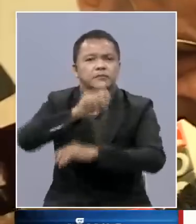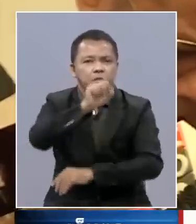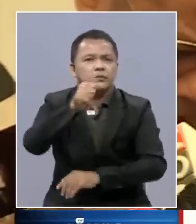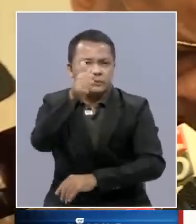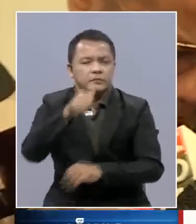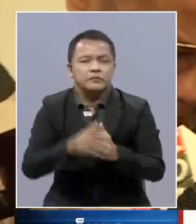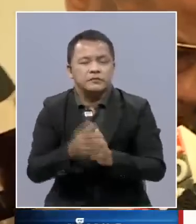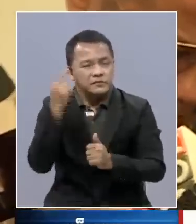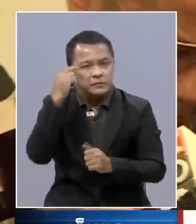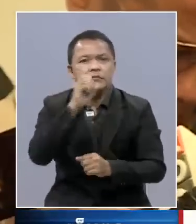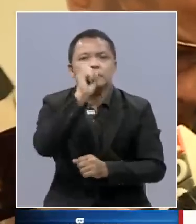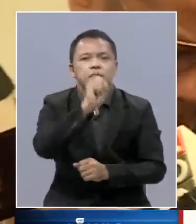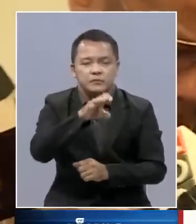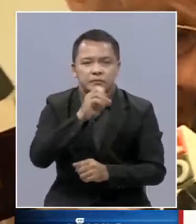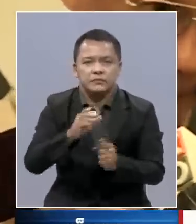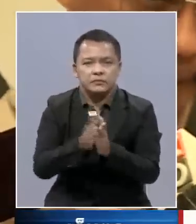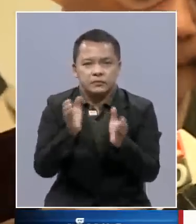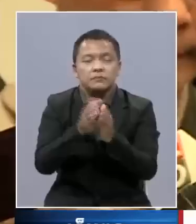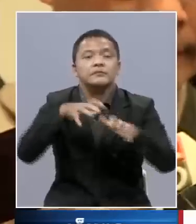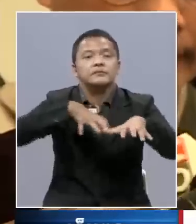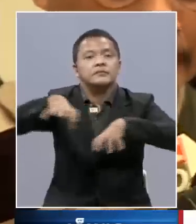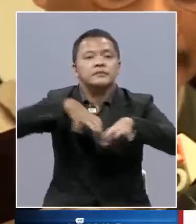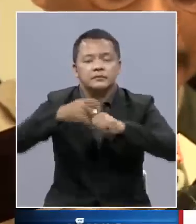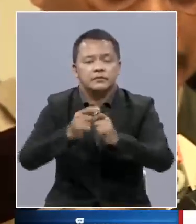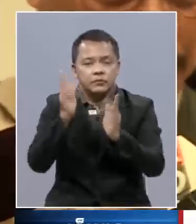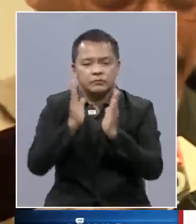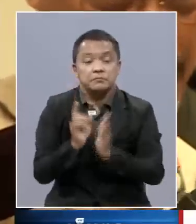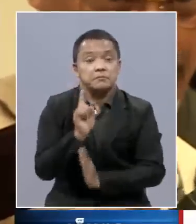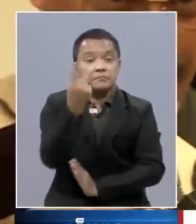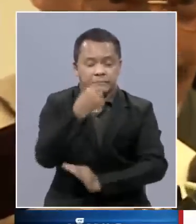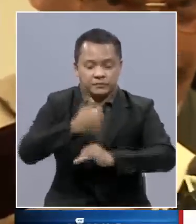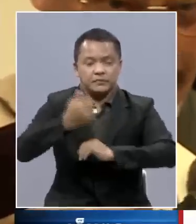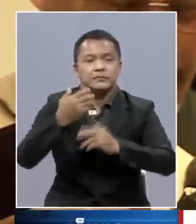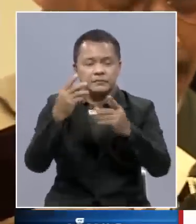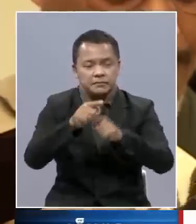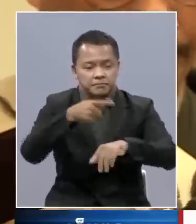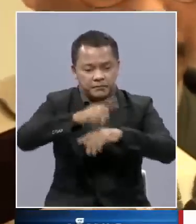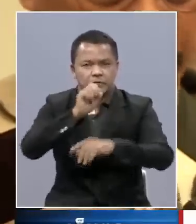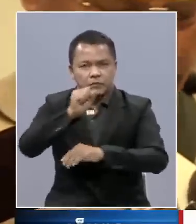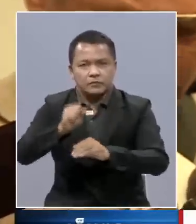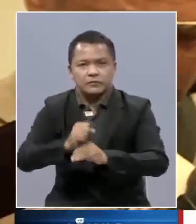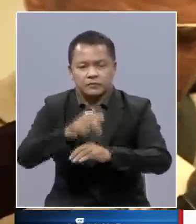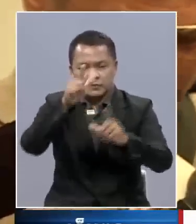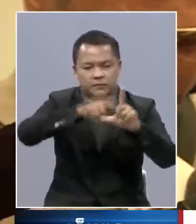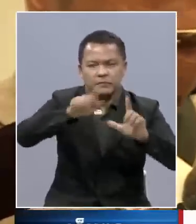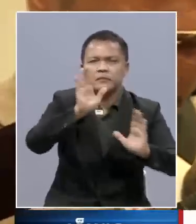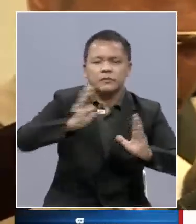าแล้วก็ยังบอกด้วยนะครับว่าฝ่ายบริหารเราได้คนรุ่นใหม่ไปแล้วแต่ประธานสภาพรรคก้าวไกลก็ไม่ควรที่จะกินรวบเล่นส